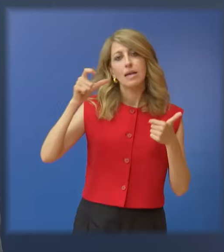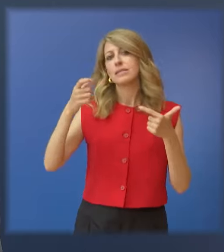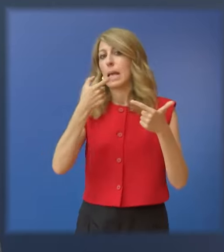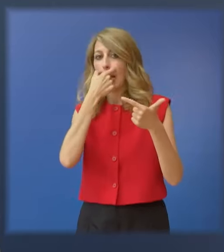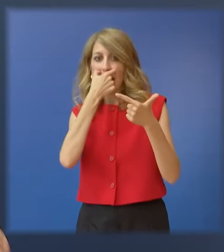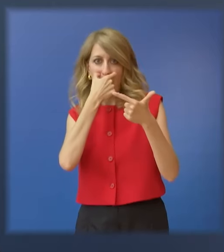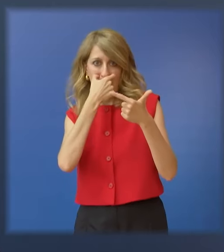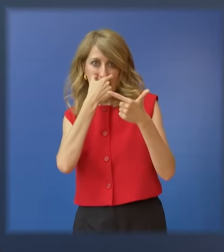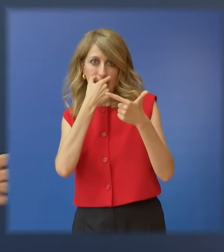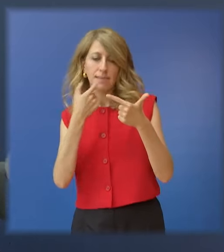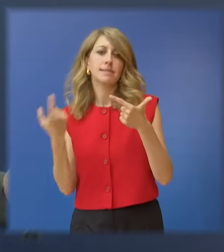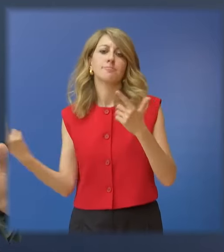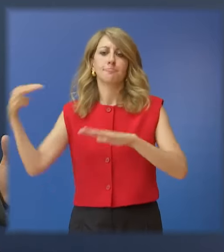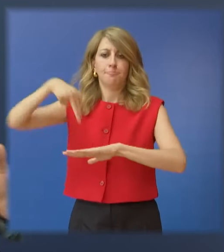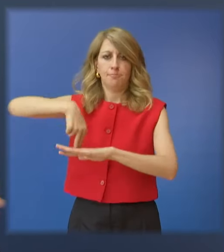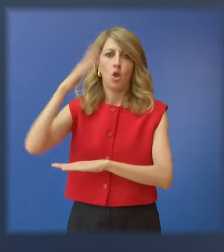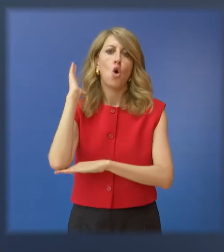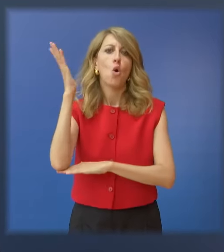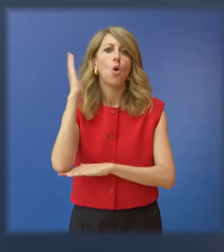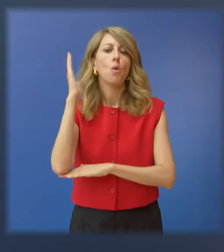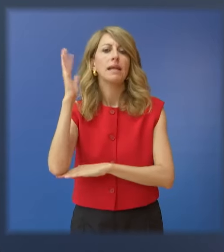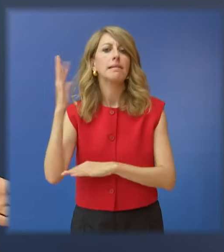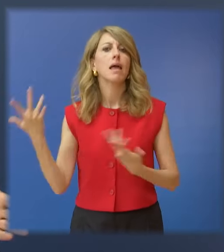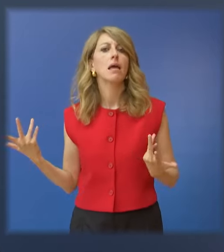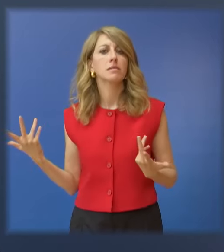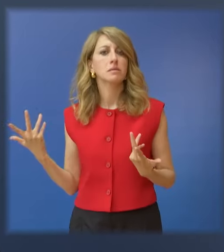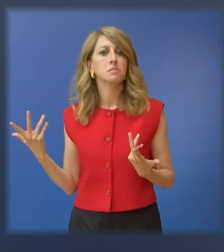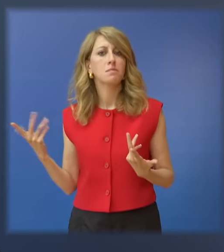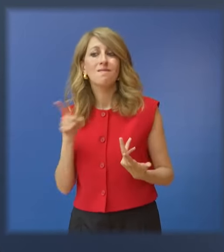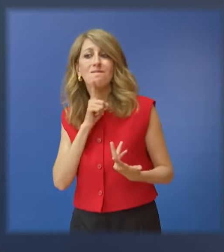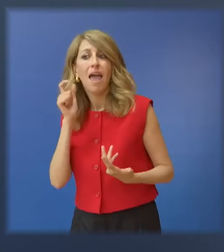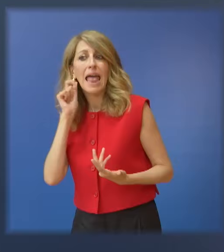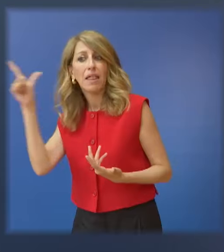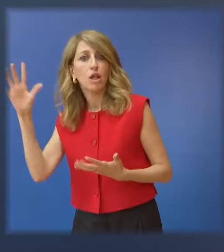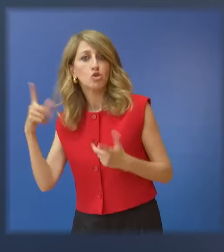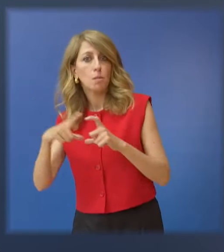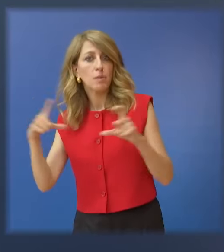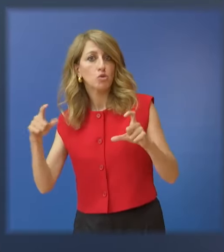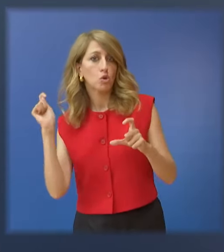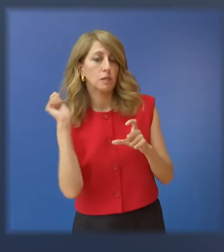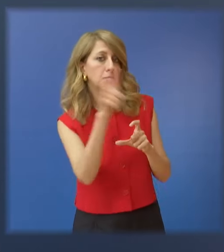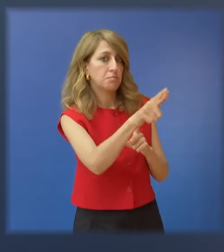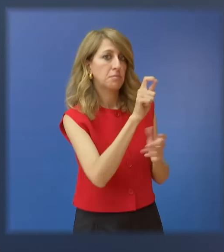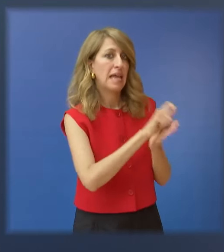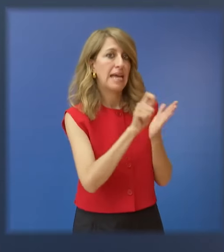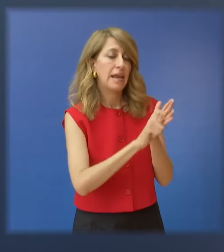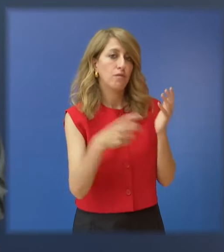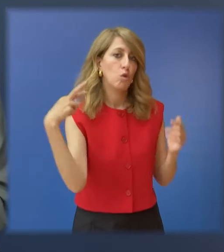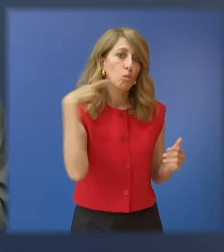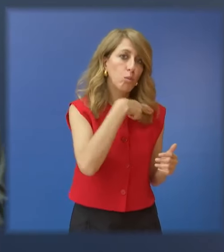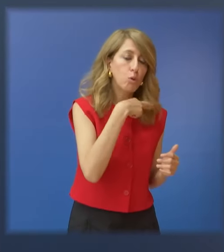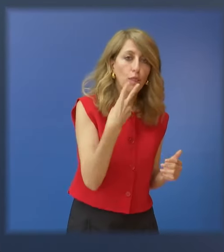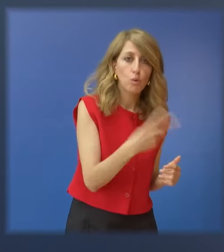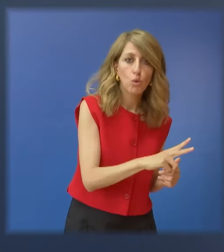τώρα όπως αντιλαμβάνεστε το μαξίμου είναι μια ευρύτερη έννοια εγώ δεν μπορώ να γνωρίσω αν έχει λάβει κάθε